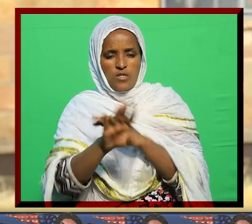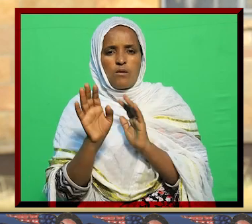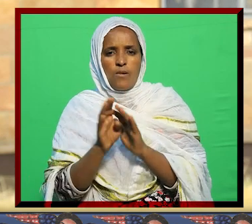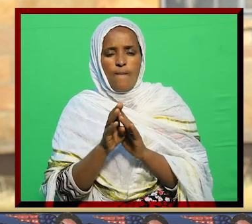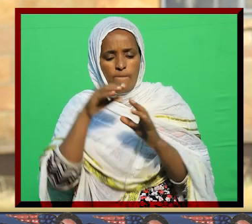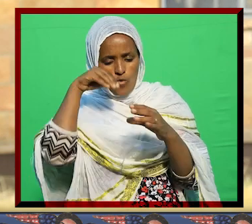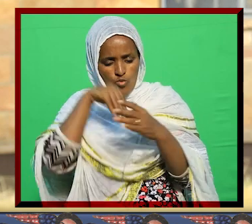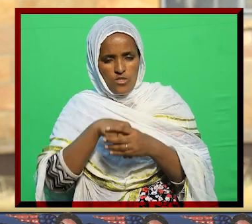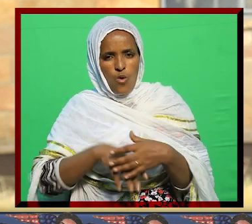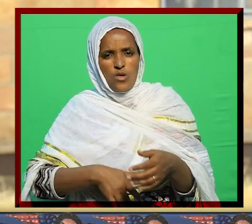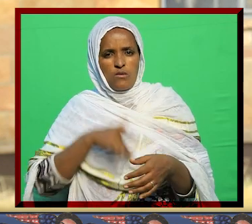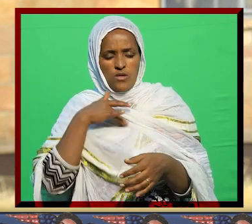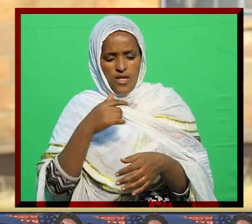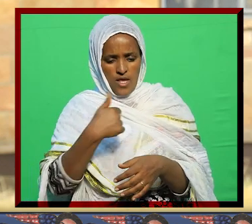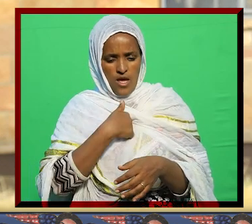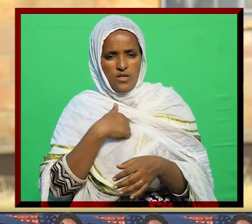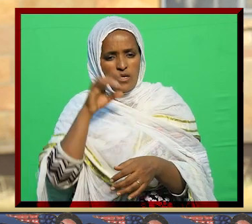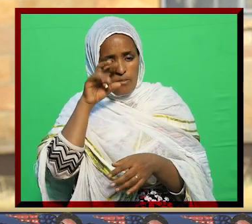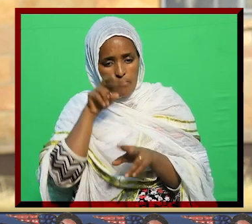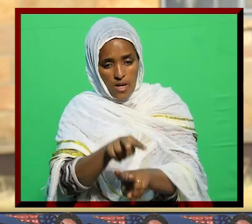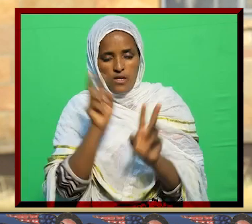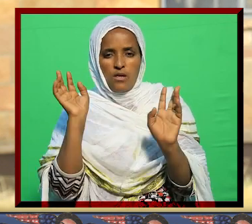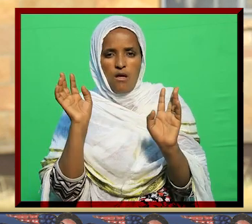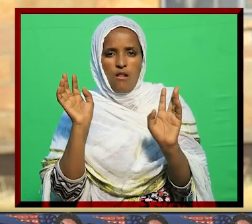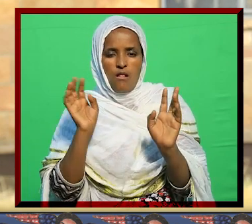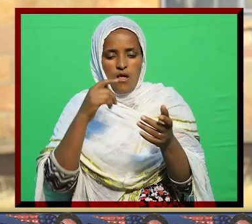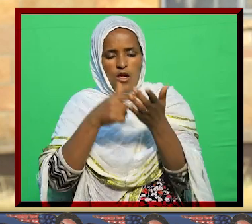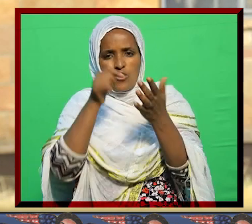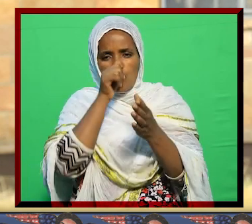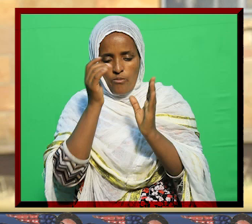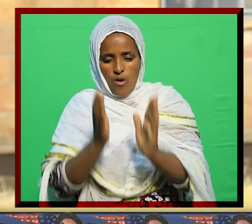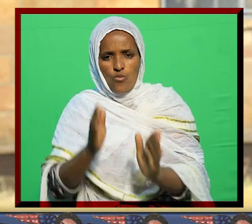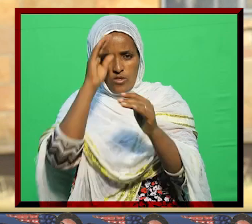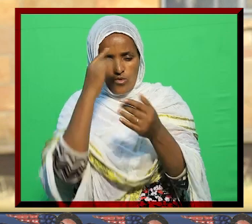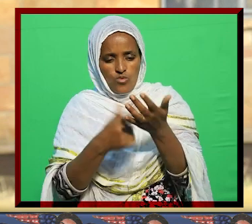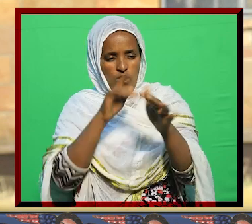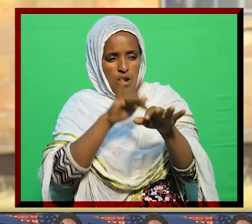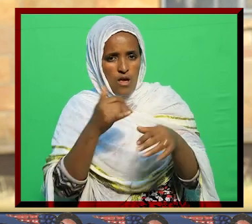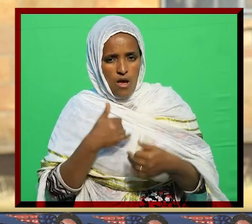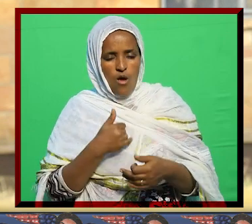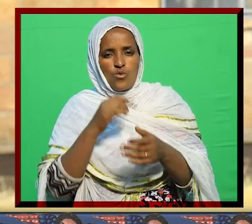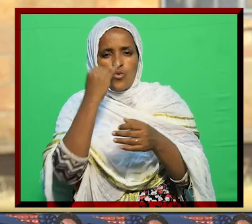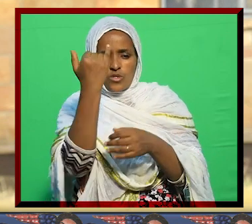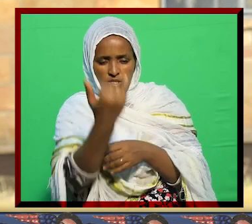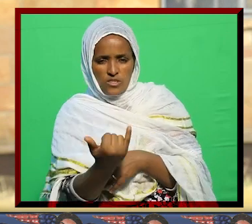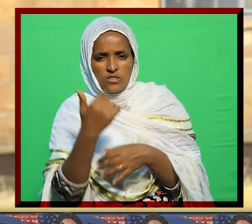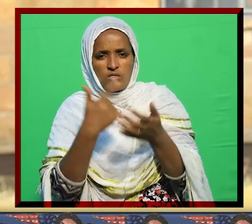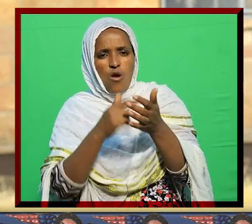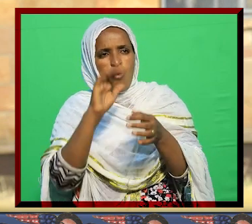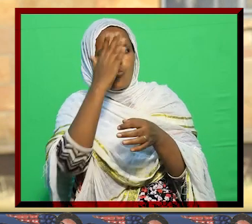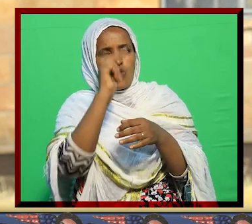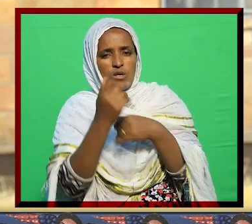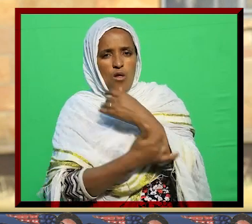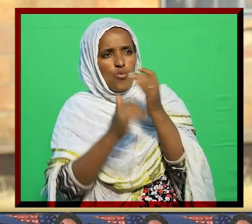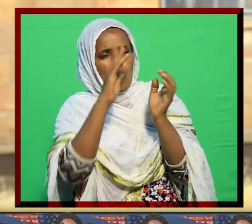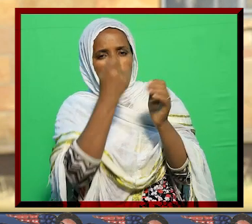ነው። ውስጣዊ ቁርቋሬ፣ በቃ የኔ ያገባኛል ባይነት ኢትዮጵያዊ ሰው እዚያ ላይ ያለው ቅርስ እዚያ ጎንደር